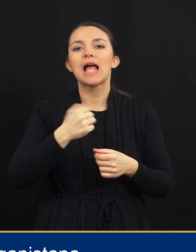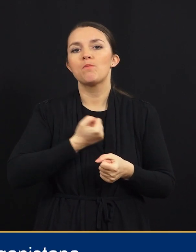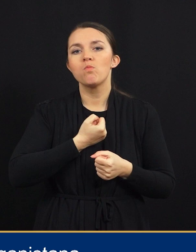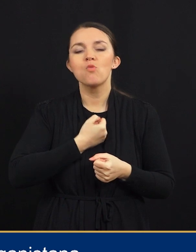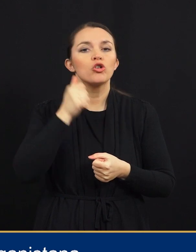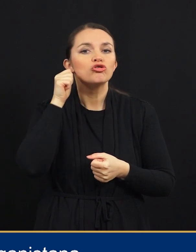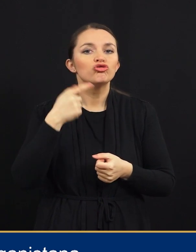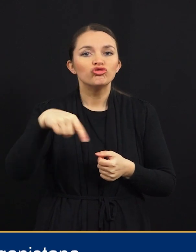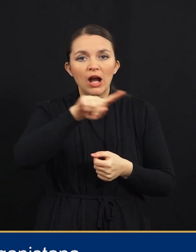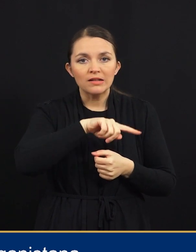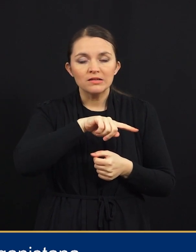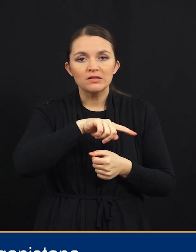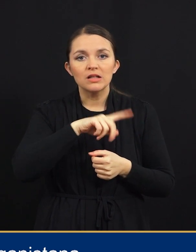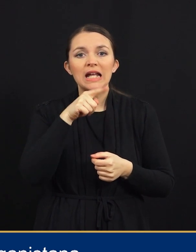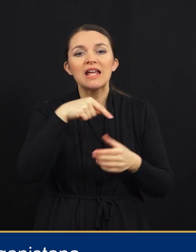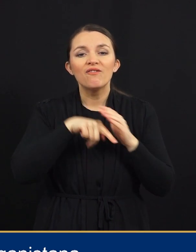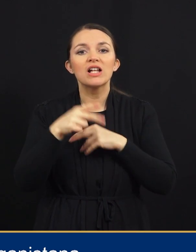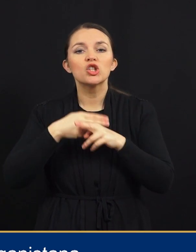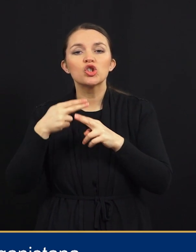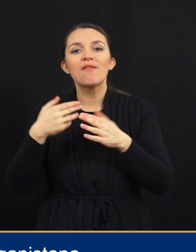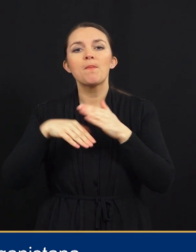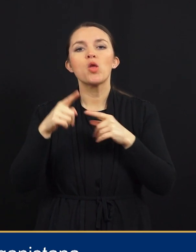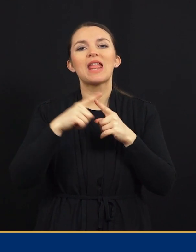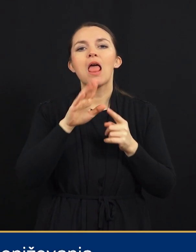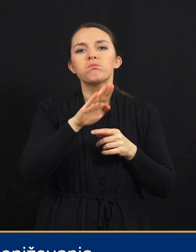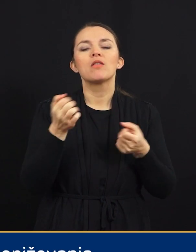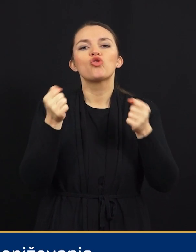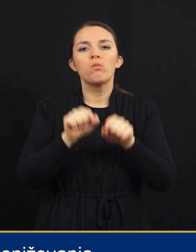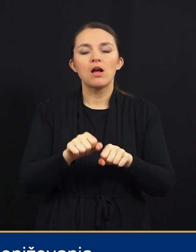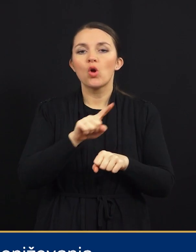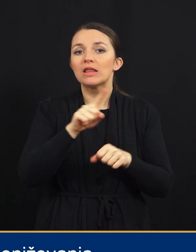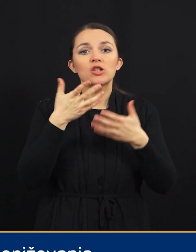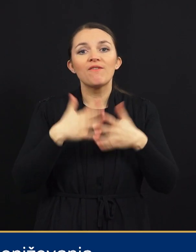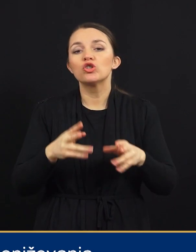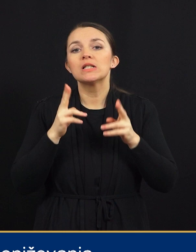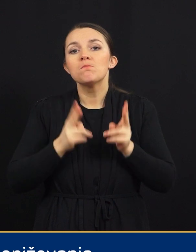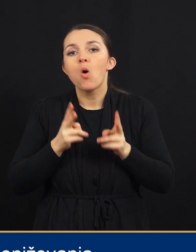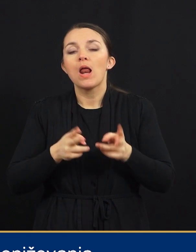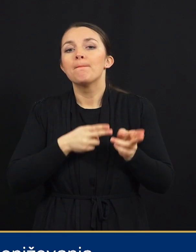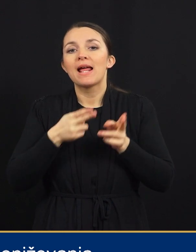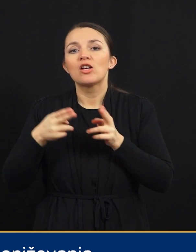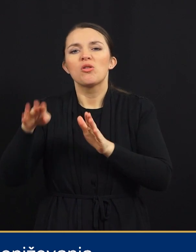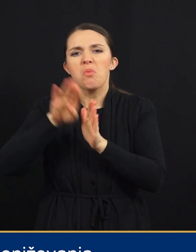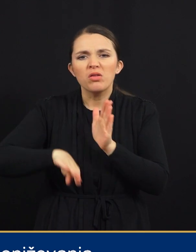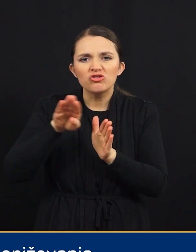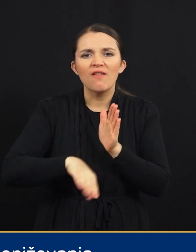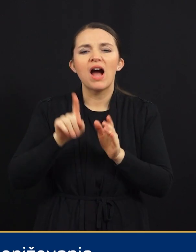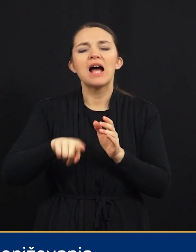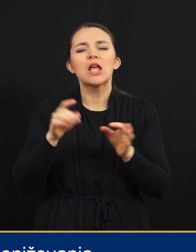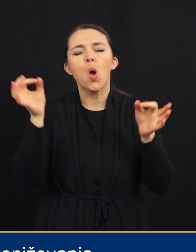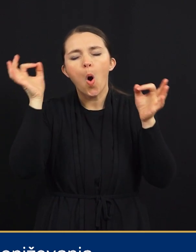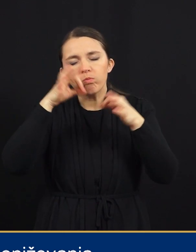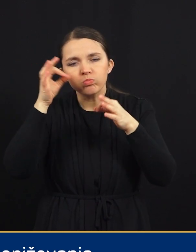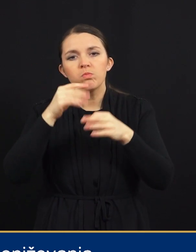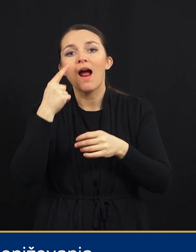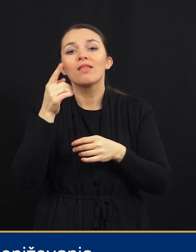samomorih žensk, ki v državi pod talibansko oblastjo niso več zmogle prenašati poniževanja in obupa